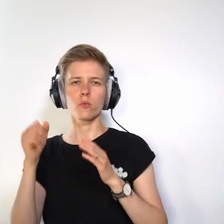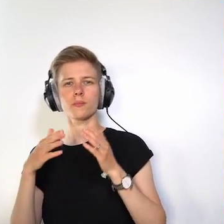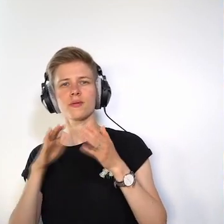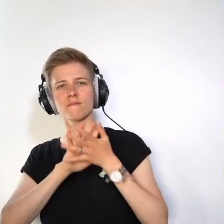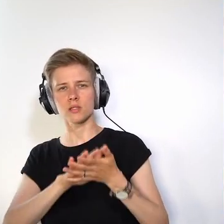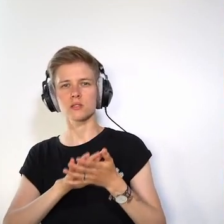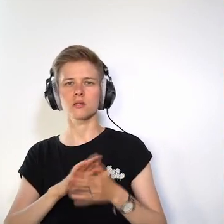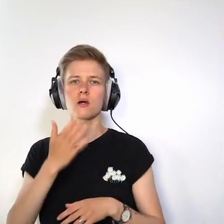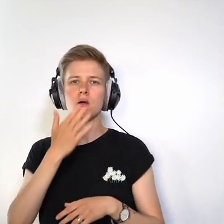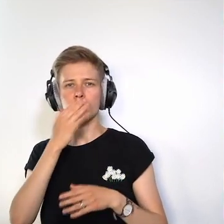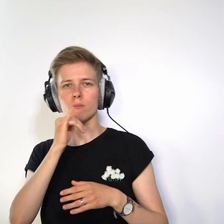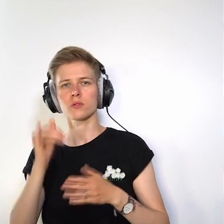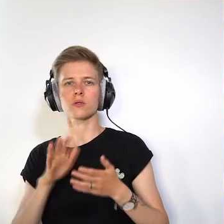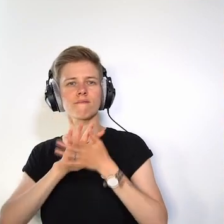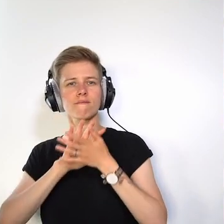anti-homo-ilmapiiri,